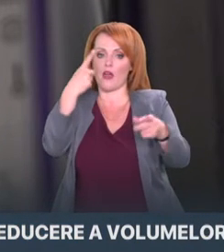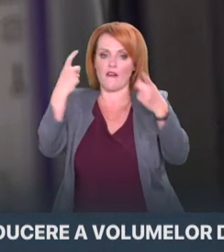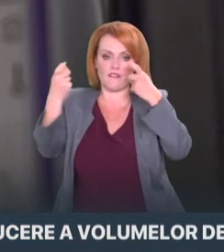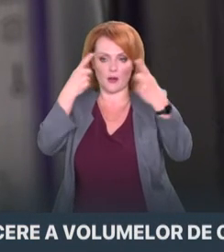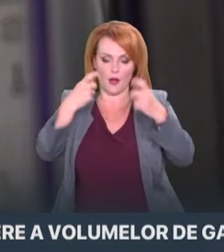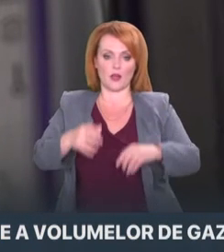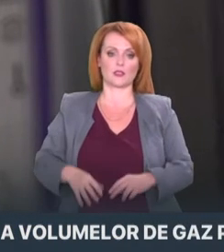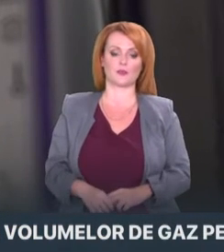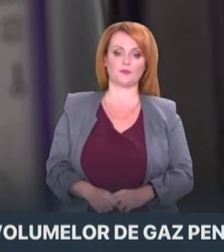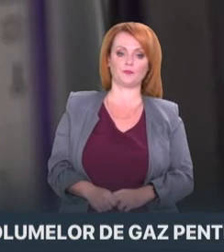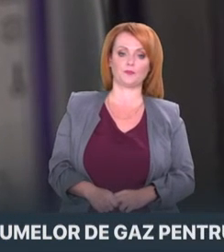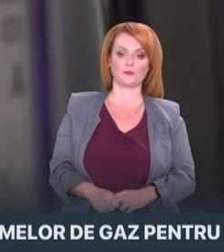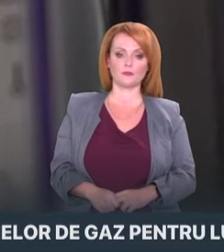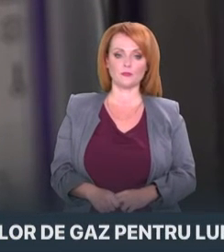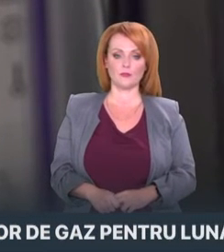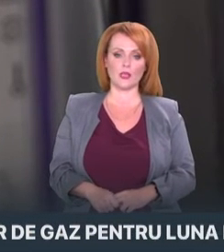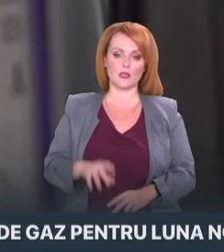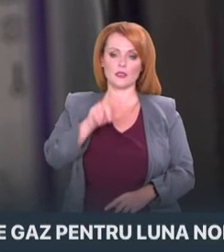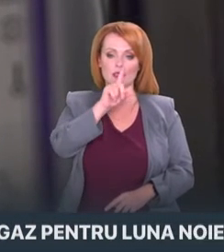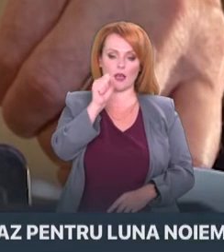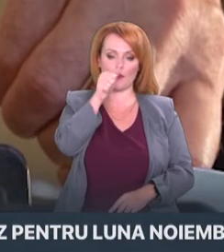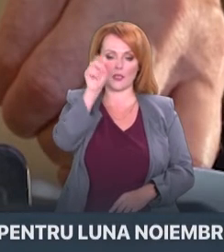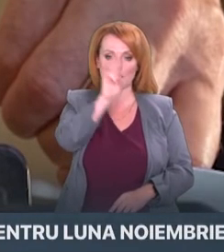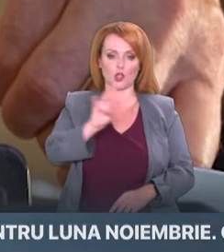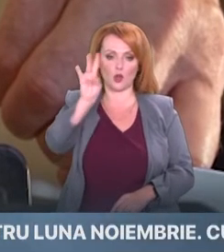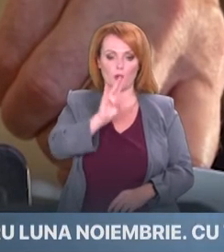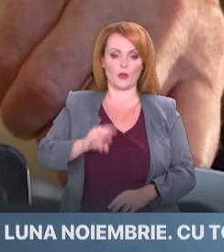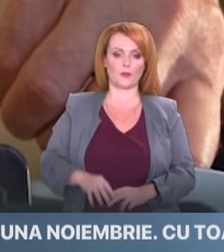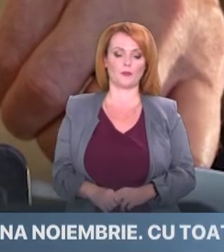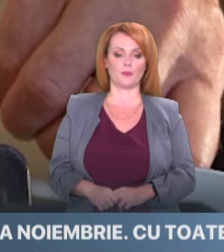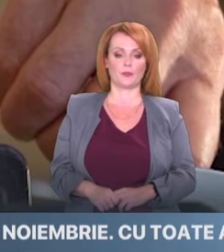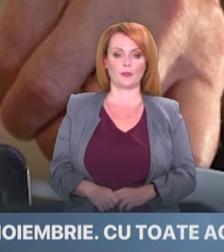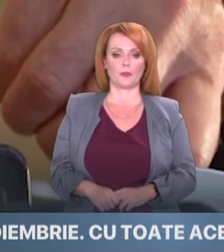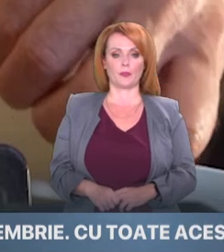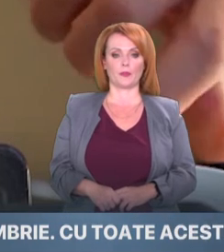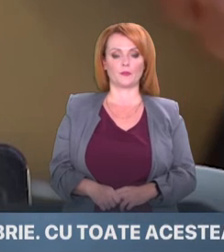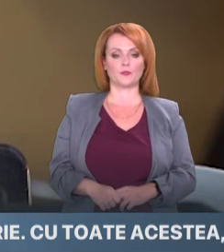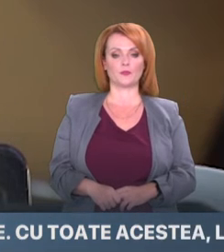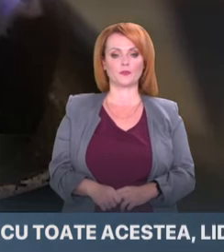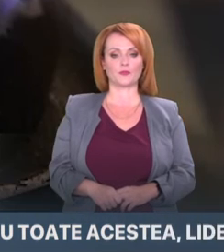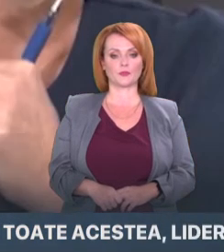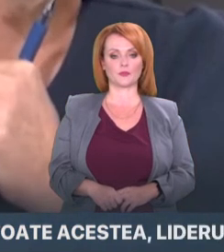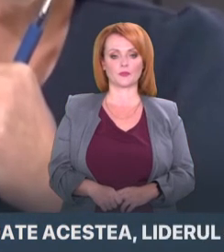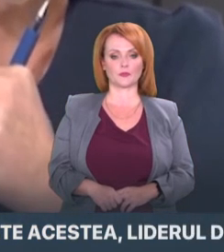gaze al Ucrainei pentru livrarea volumelor contractate în noiembrie pentru consumatorii din Republica Moldova.